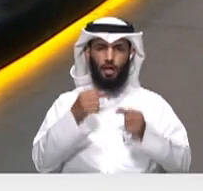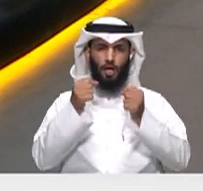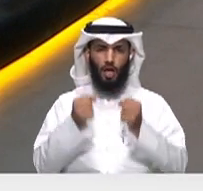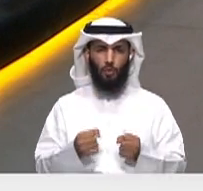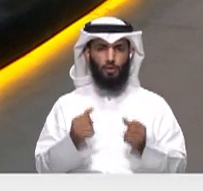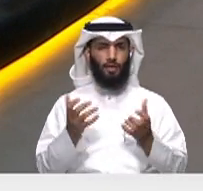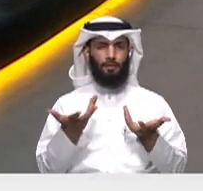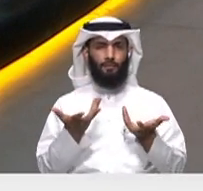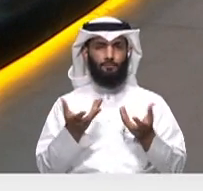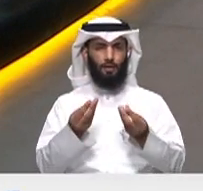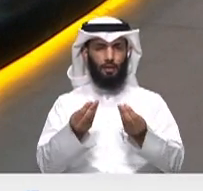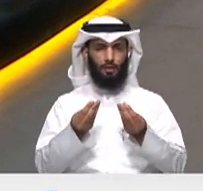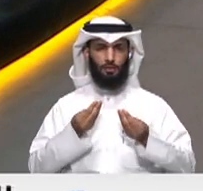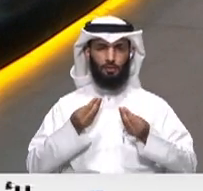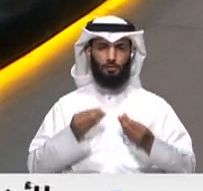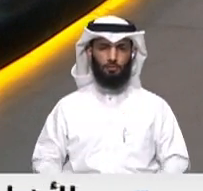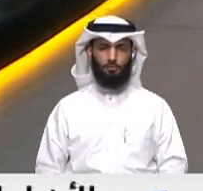الهجوم.